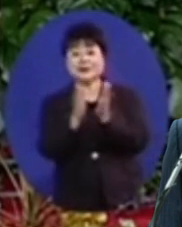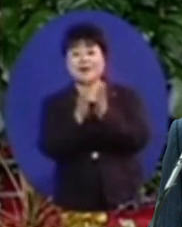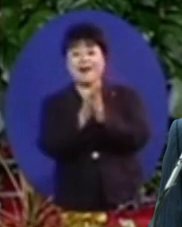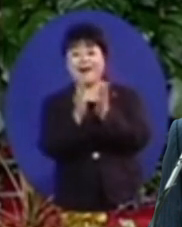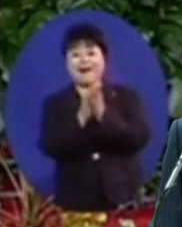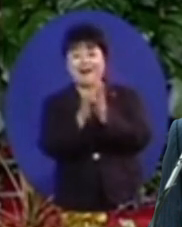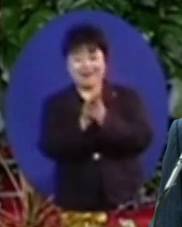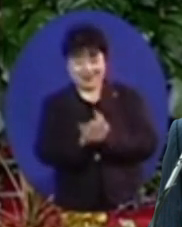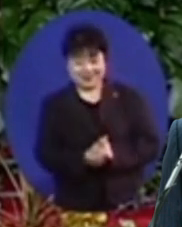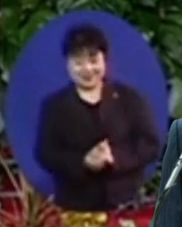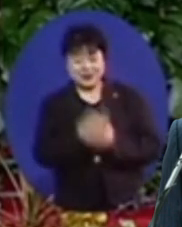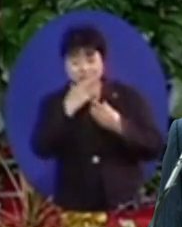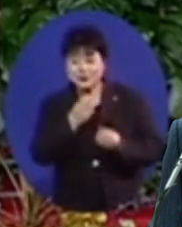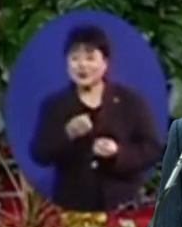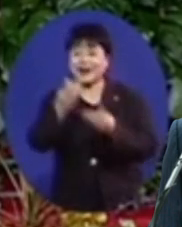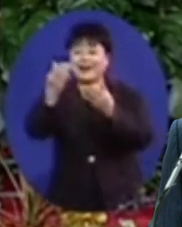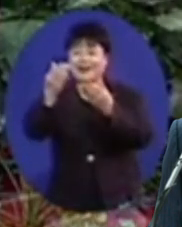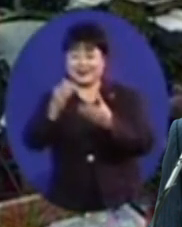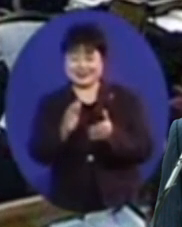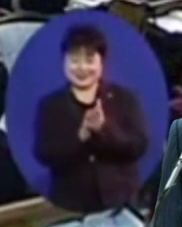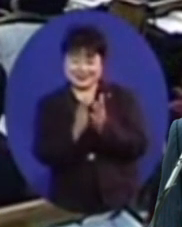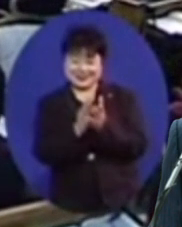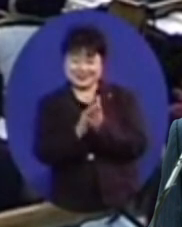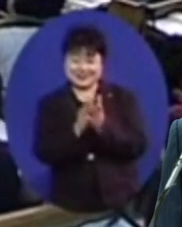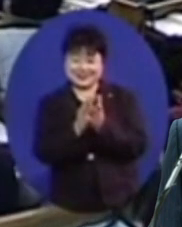지르고 박수를 쳤습니다.